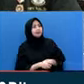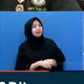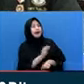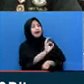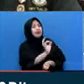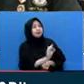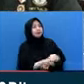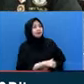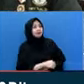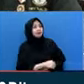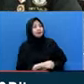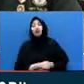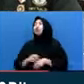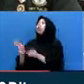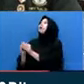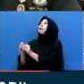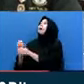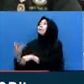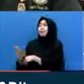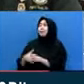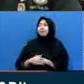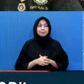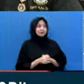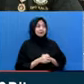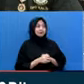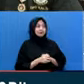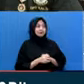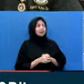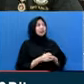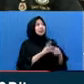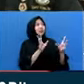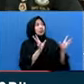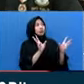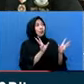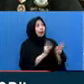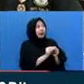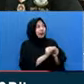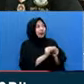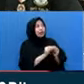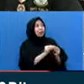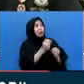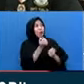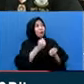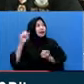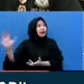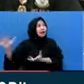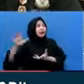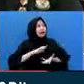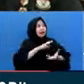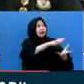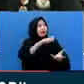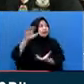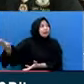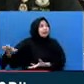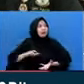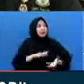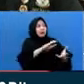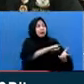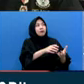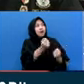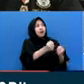ada berapa jumlahnya Pak jumlahnya yang kita suplai kita juga ee suplai unit itu juga